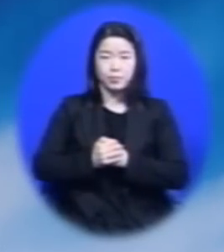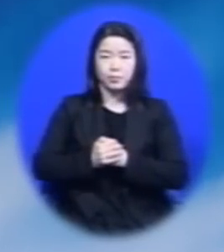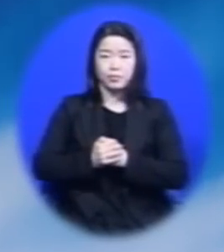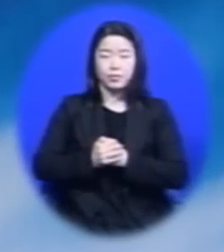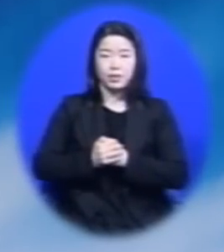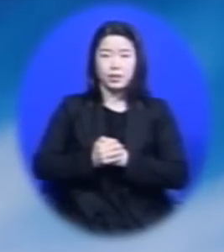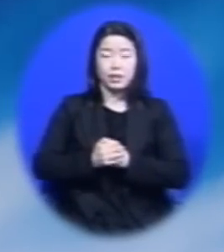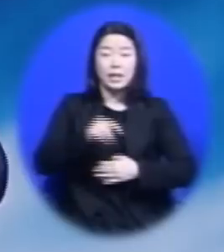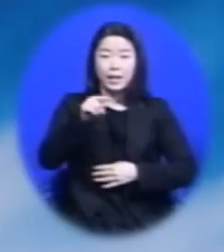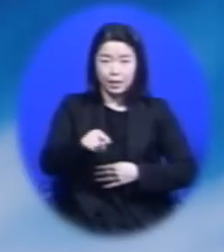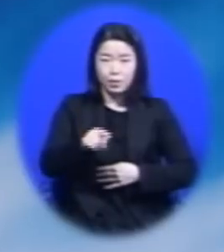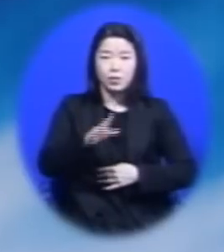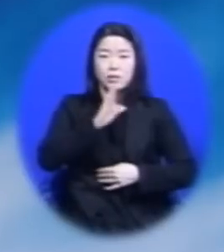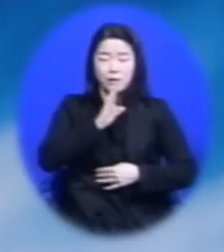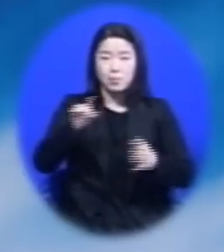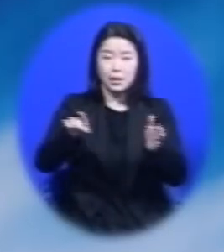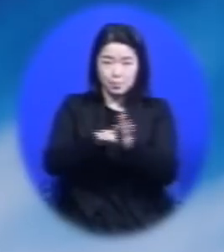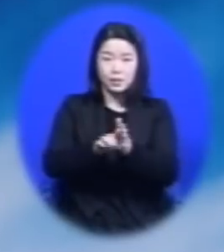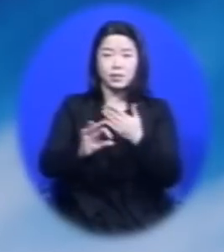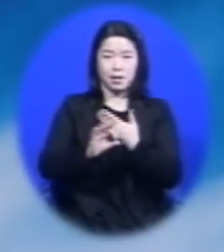믿으십니까 이것을 정말